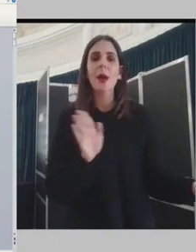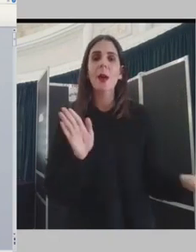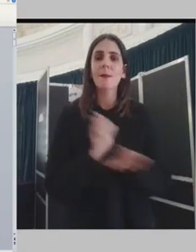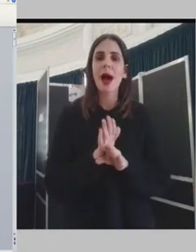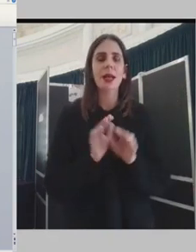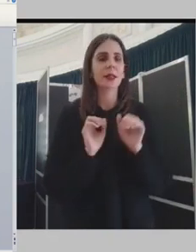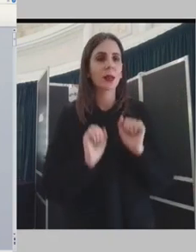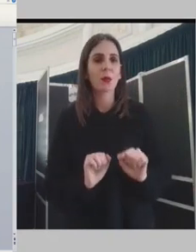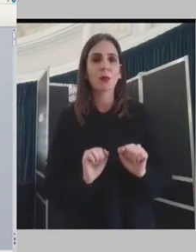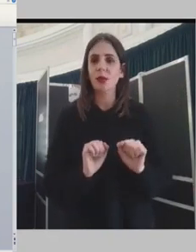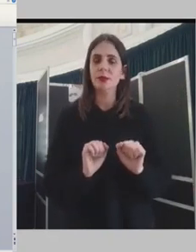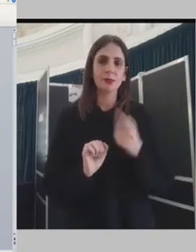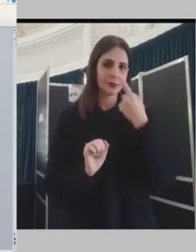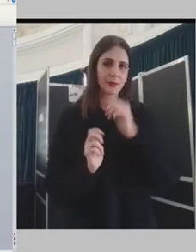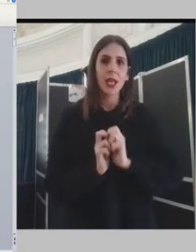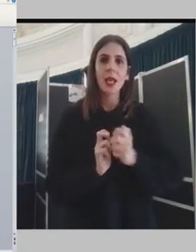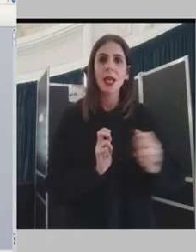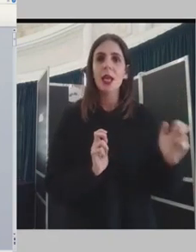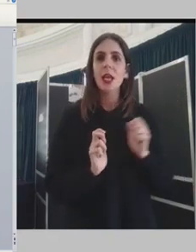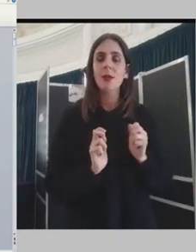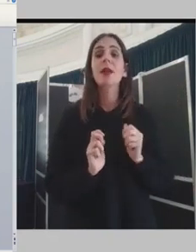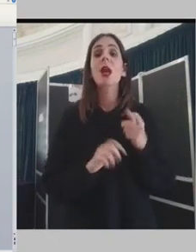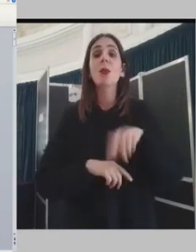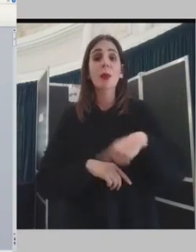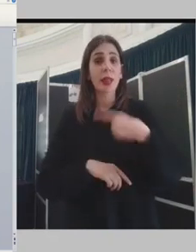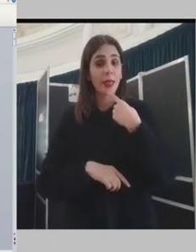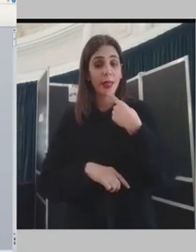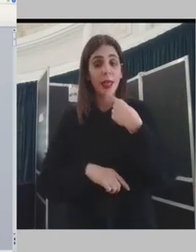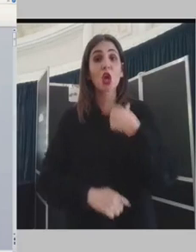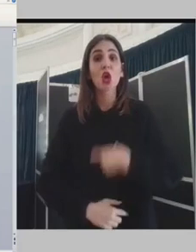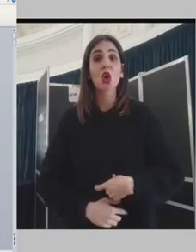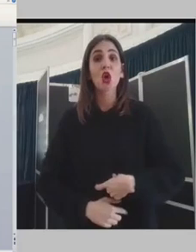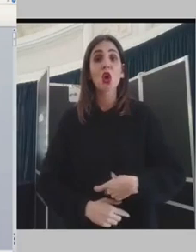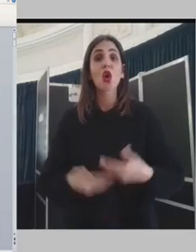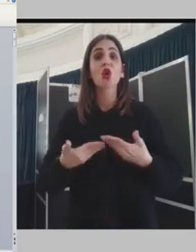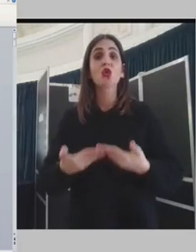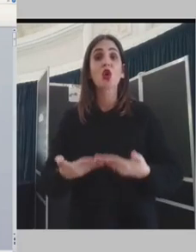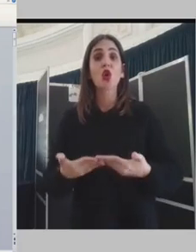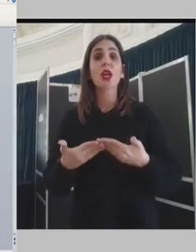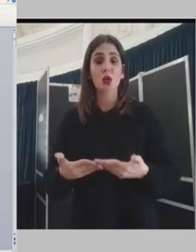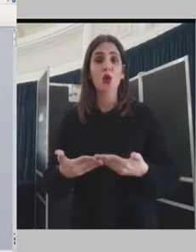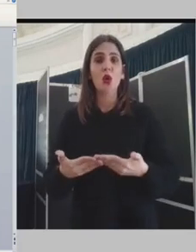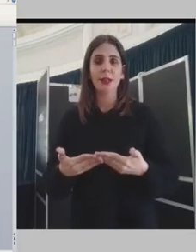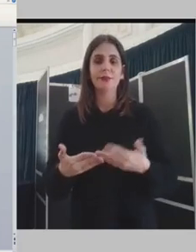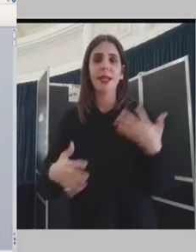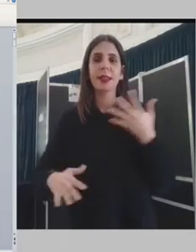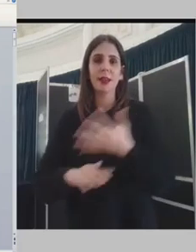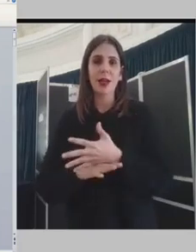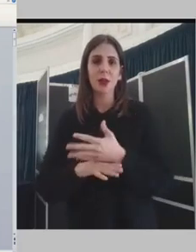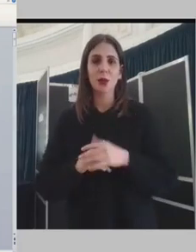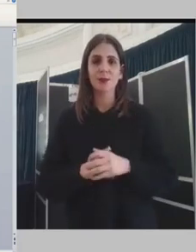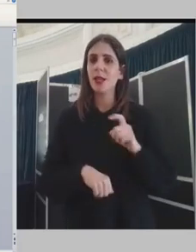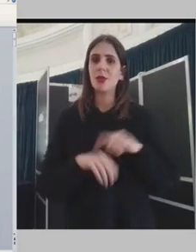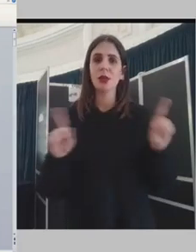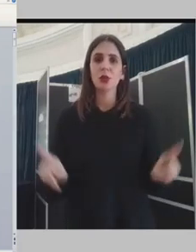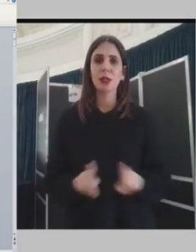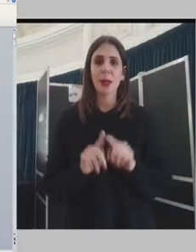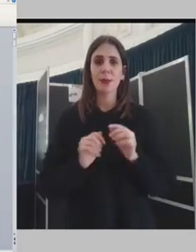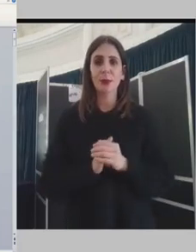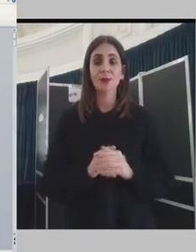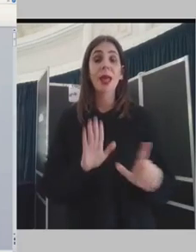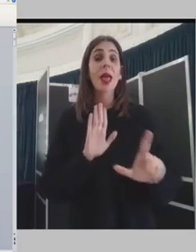l'ambulanza, con il soccorritore cosiddetto laico dotato di un defibrillatore. La legge, come vi